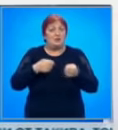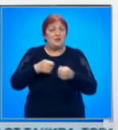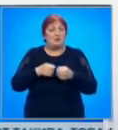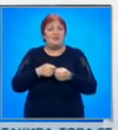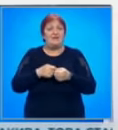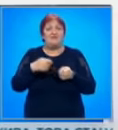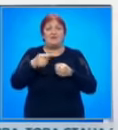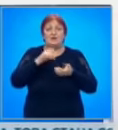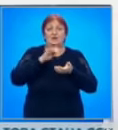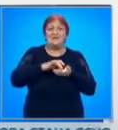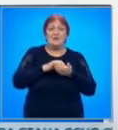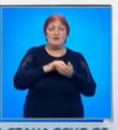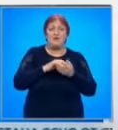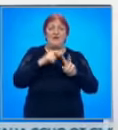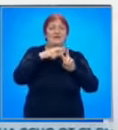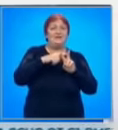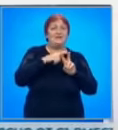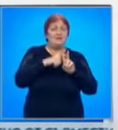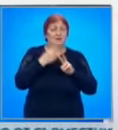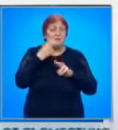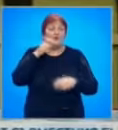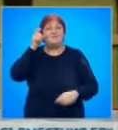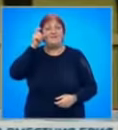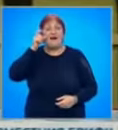търговските центрове? Нивелина Няголова провери във Варна.